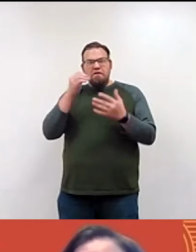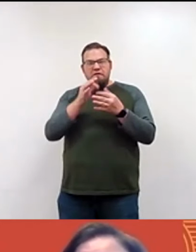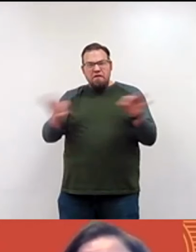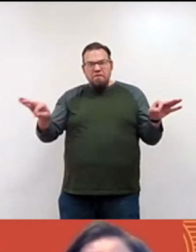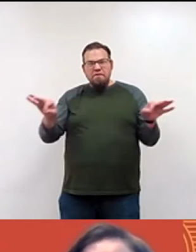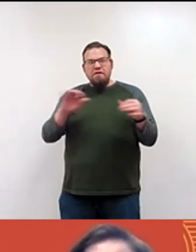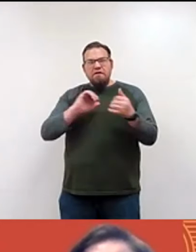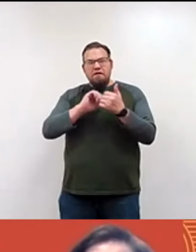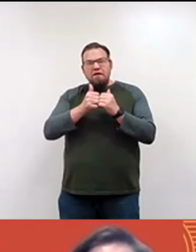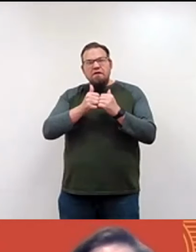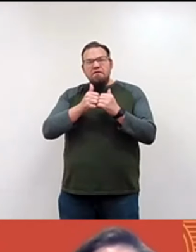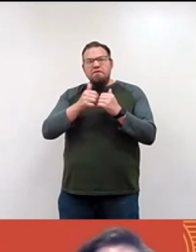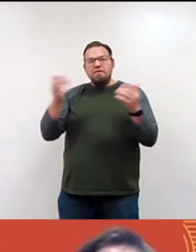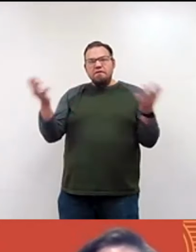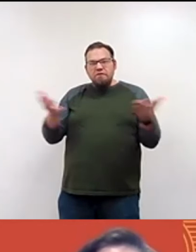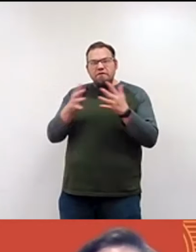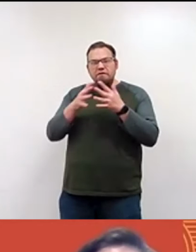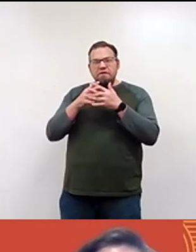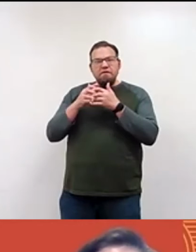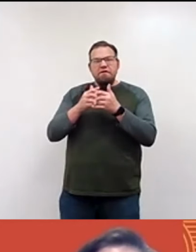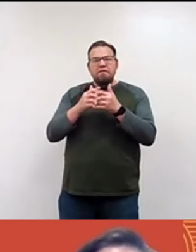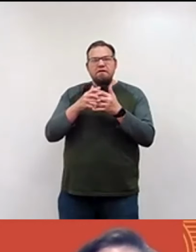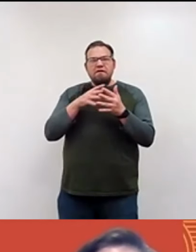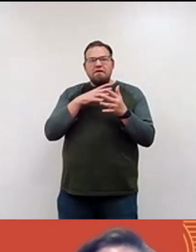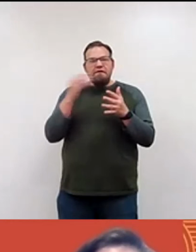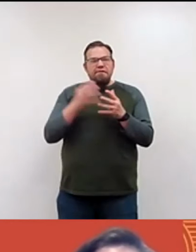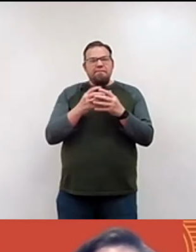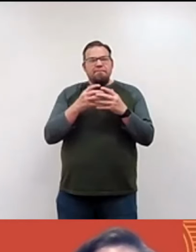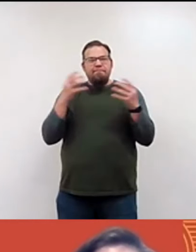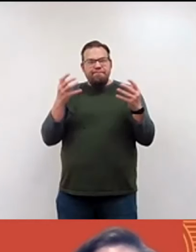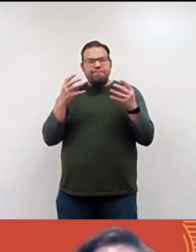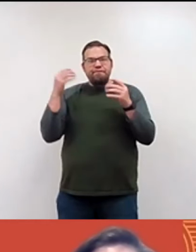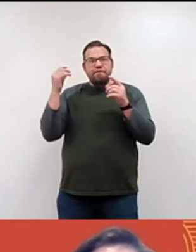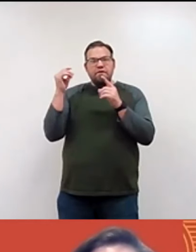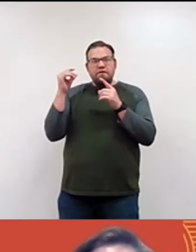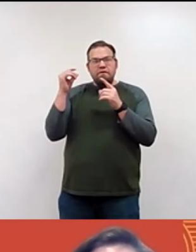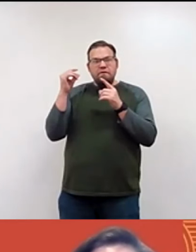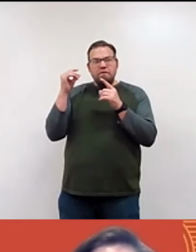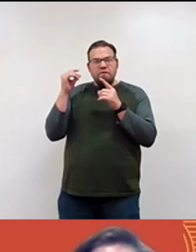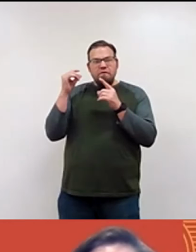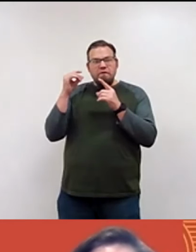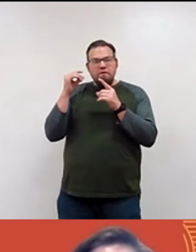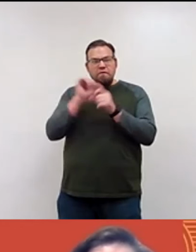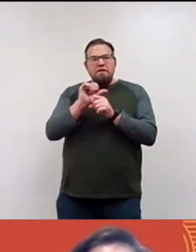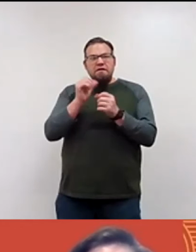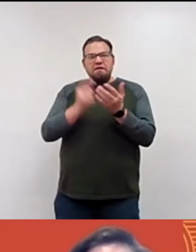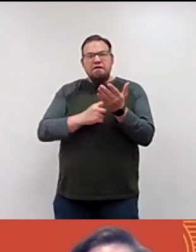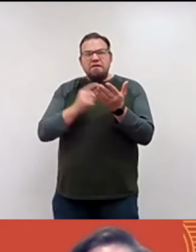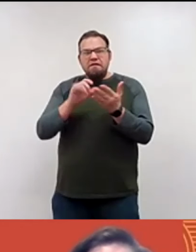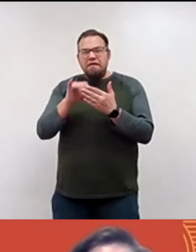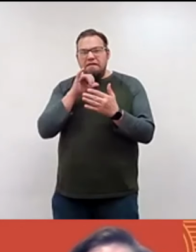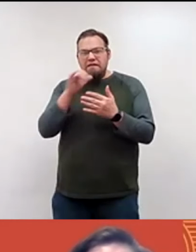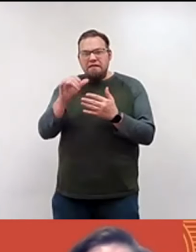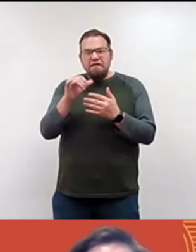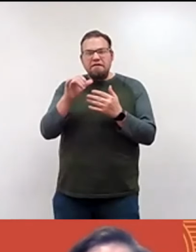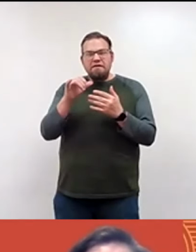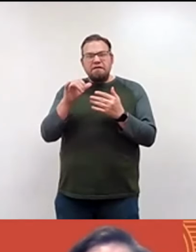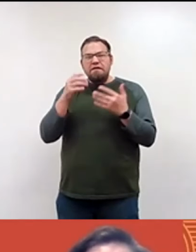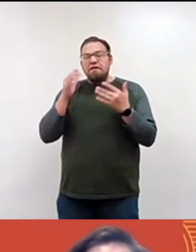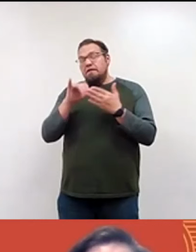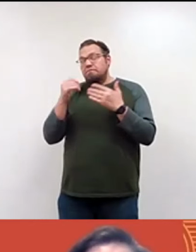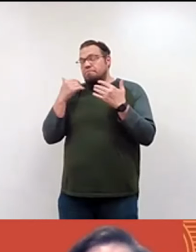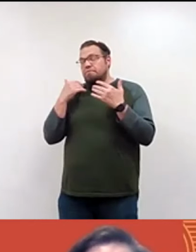نحن الذين أتينا من هذه الأماكن and yet a lot of work sometimes is not paid the vice versa way. I had another